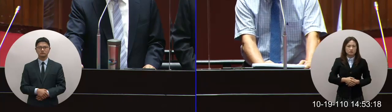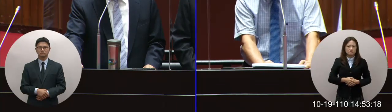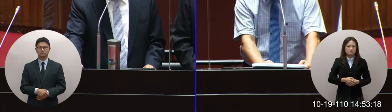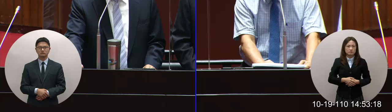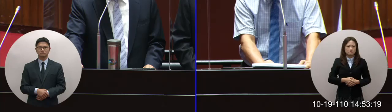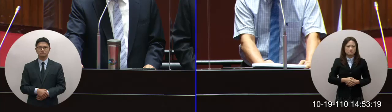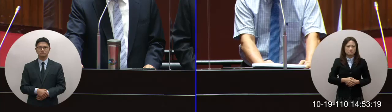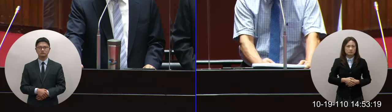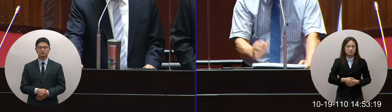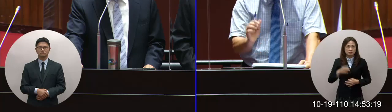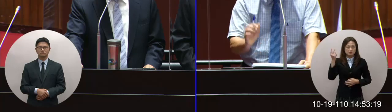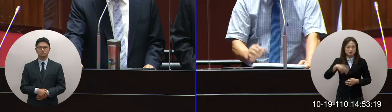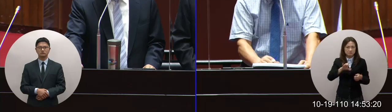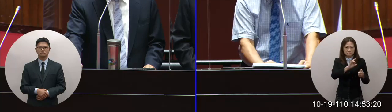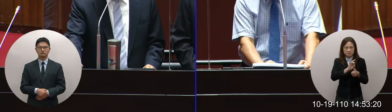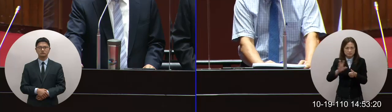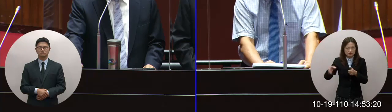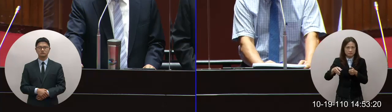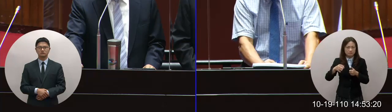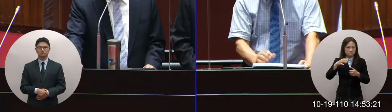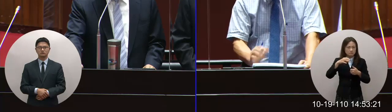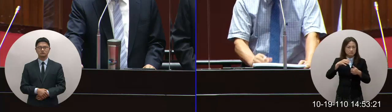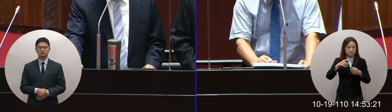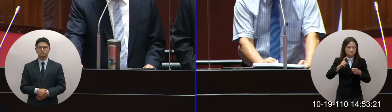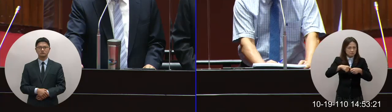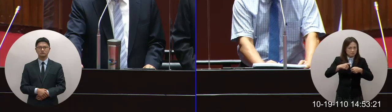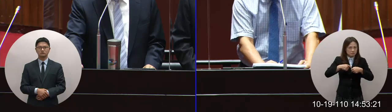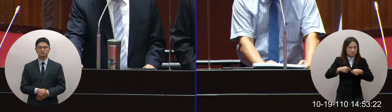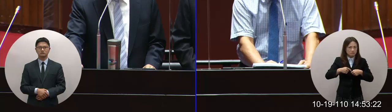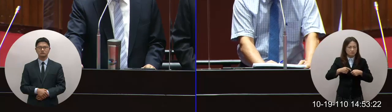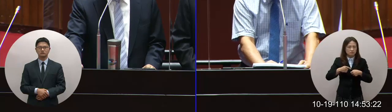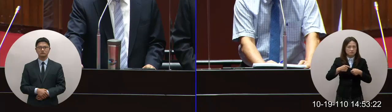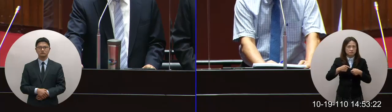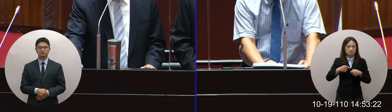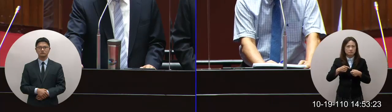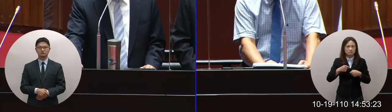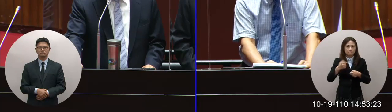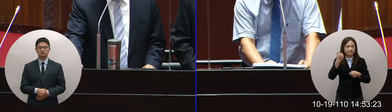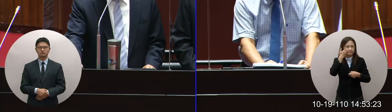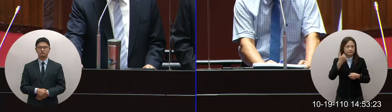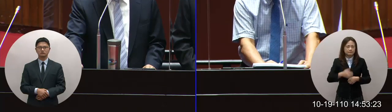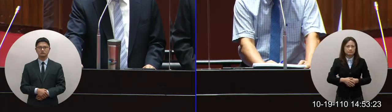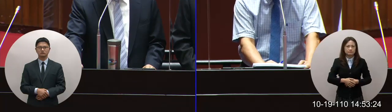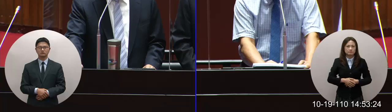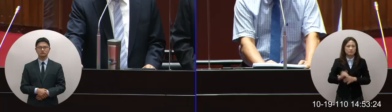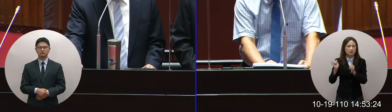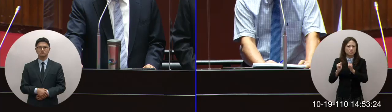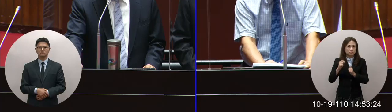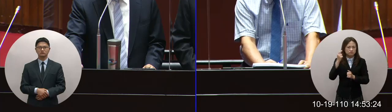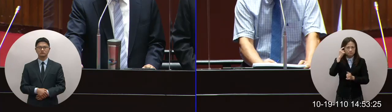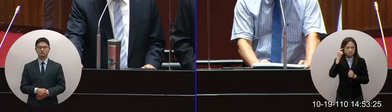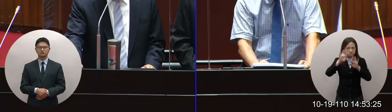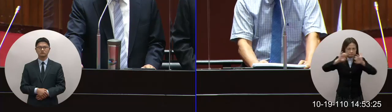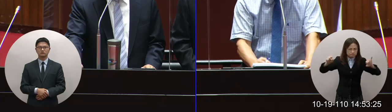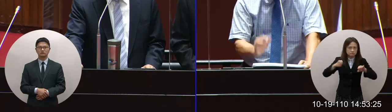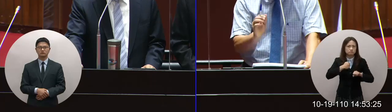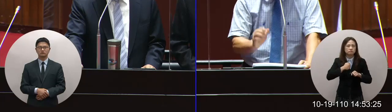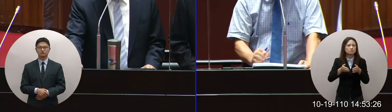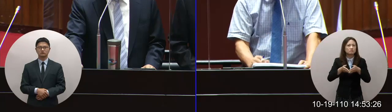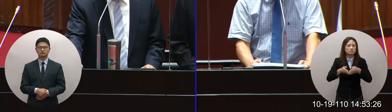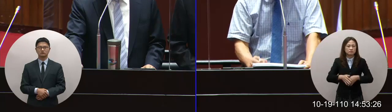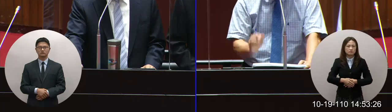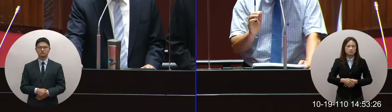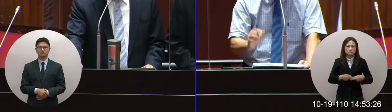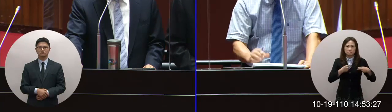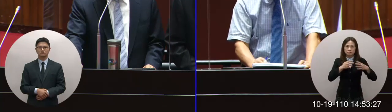中来赚取不法的灾难财？民众啊，讲实在话，他们都很想知道。那蔡部长，本